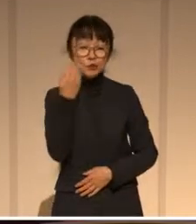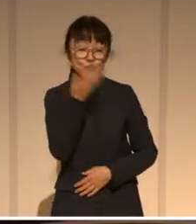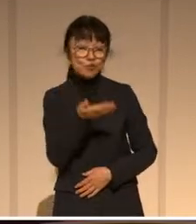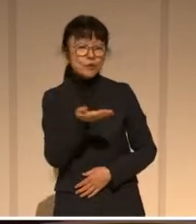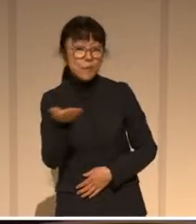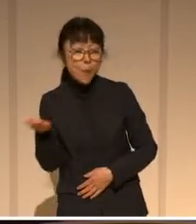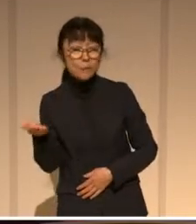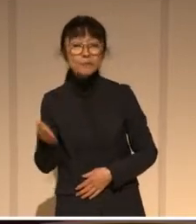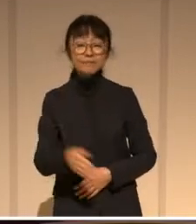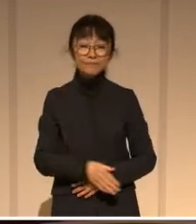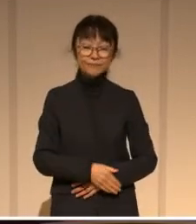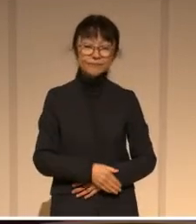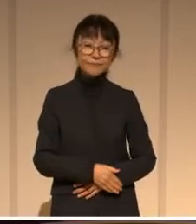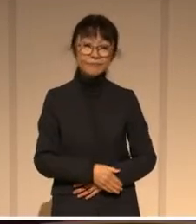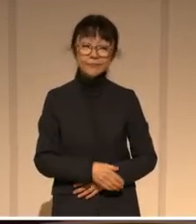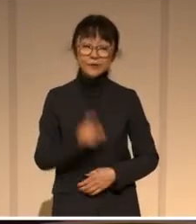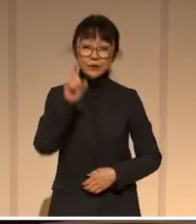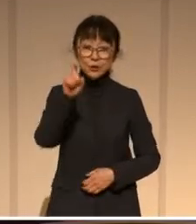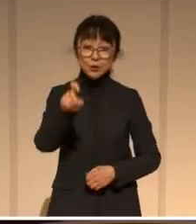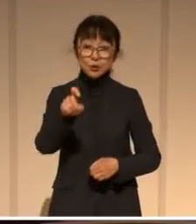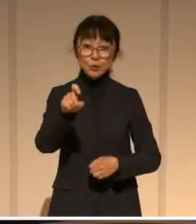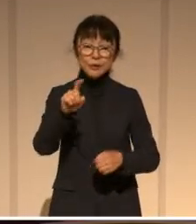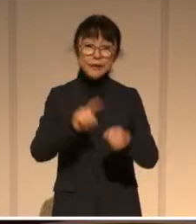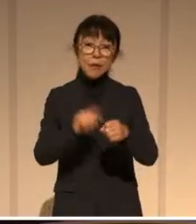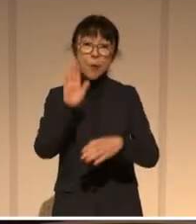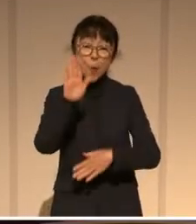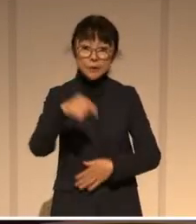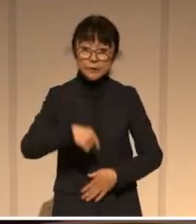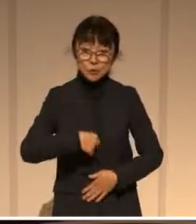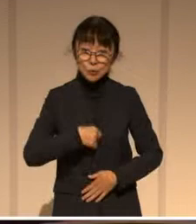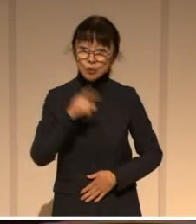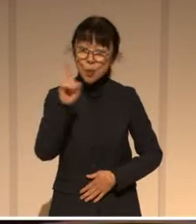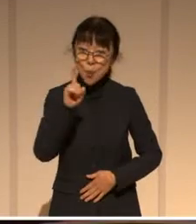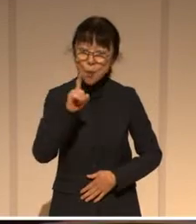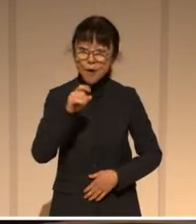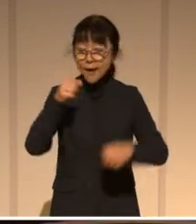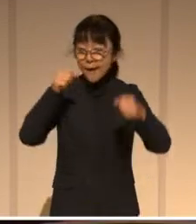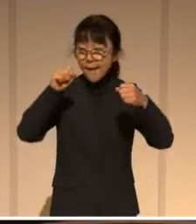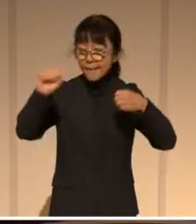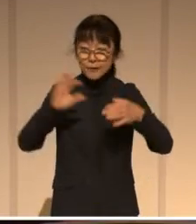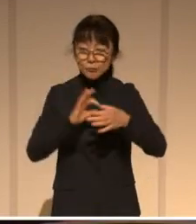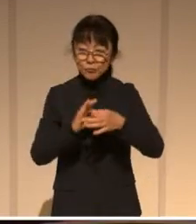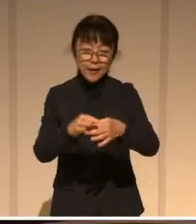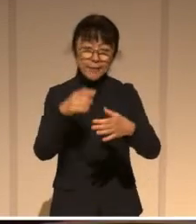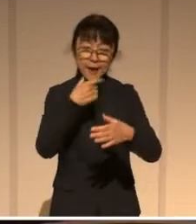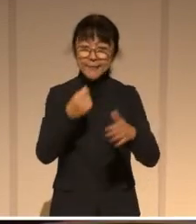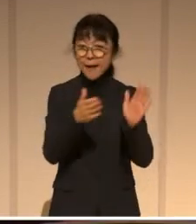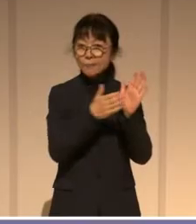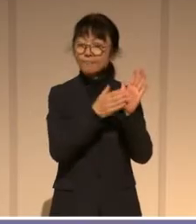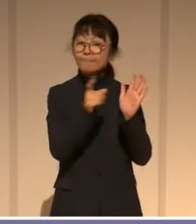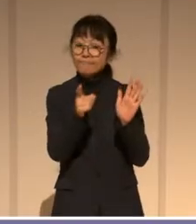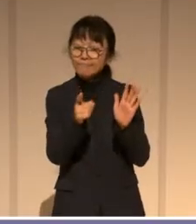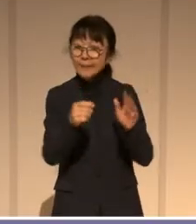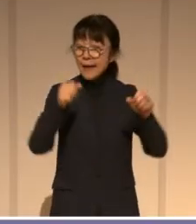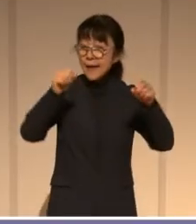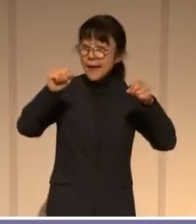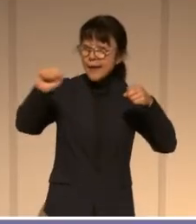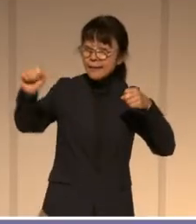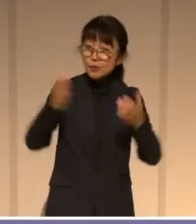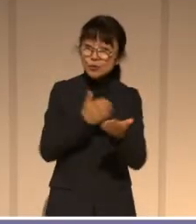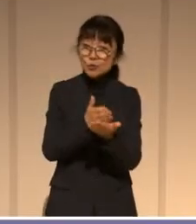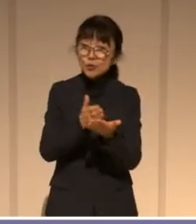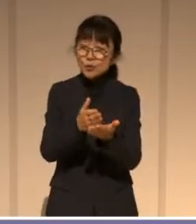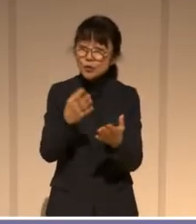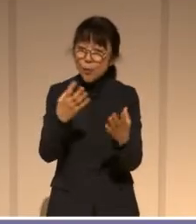か10年後の自分というところに演技を続けていきたいというお話もありますけれども演技もね色々あり